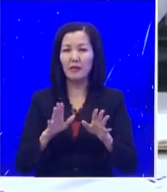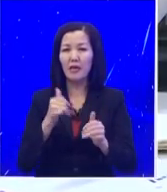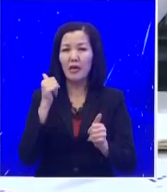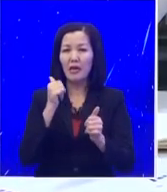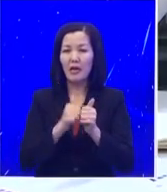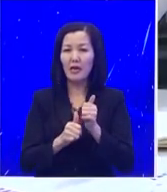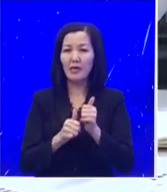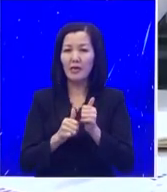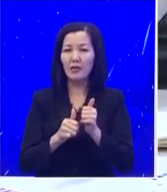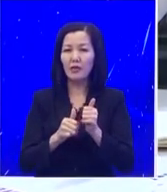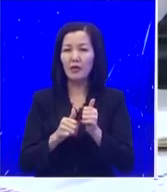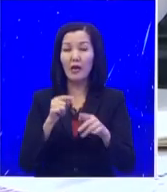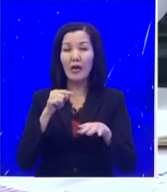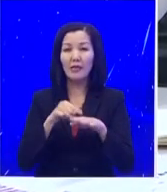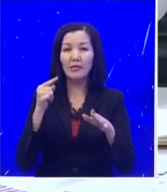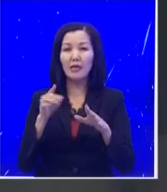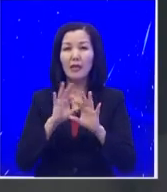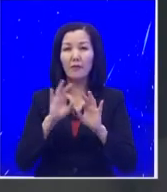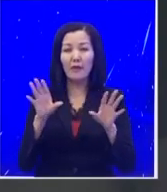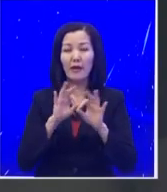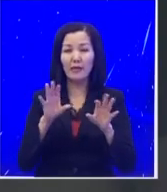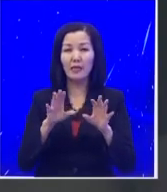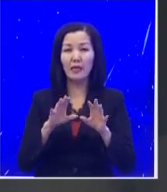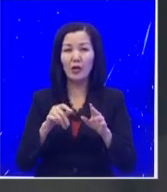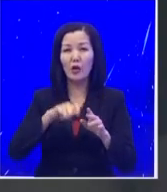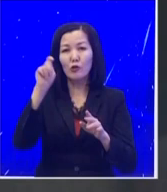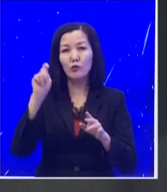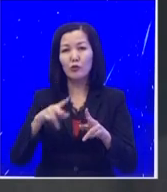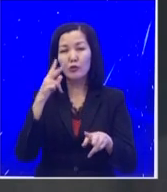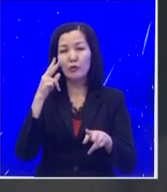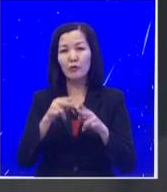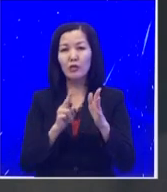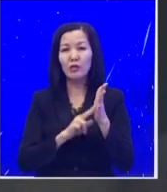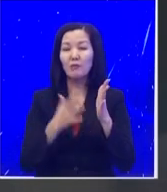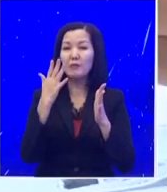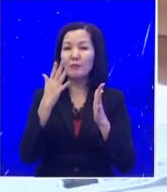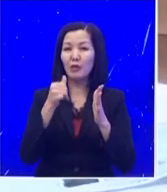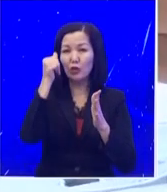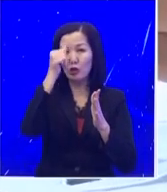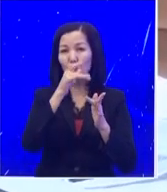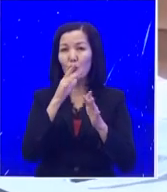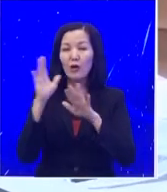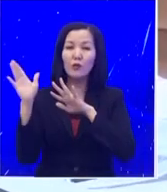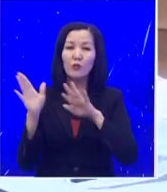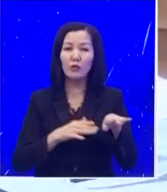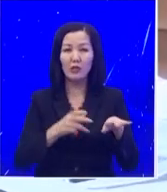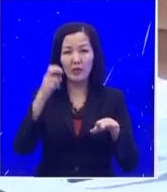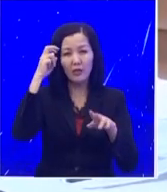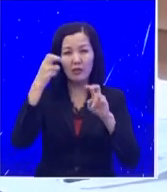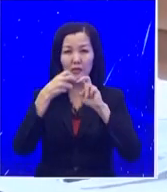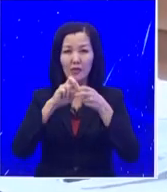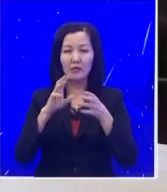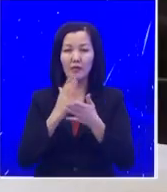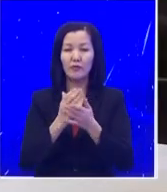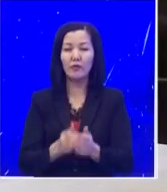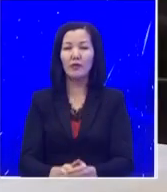жолы әуелгідей әсерлі баяндайды. Себебі соғыстың біткеніне 75 жыл толса да, сол ызғарлы сәт қарт майдангер жадында әлі күнге жаңғырып